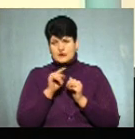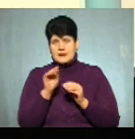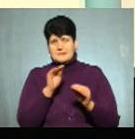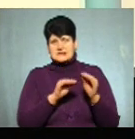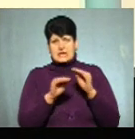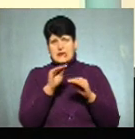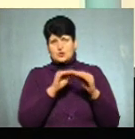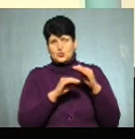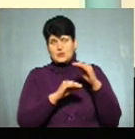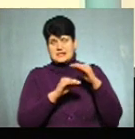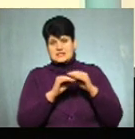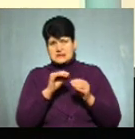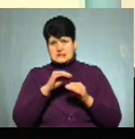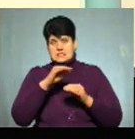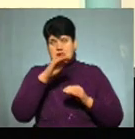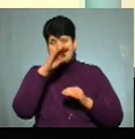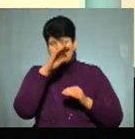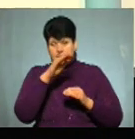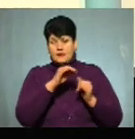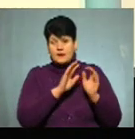складується. Наразі...